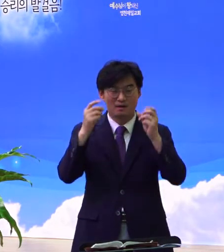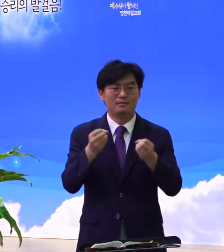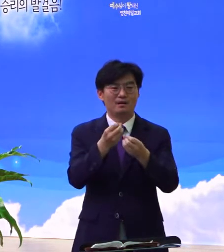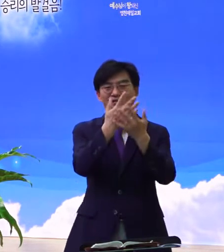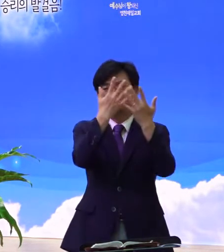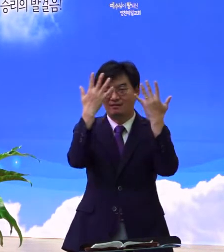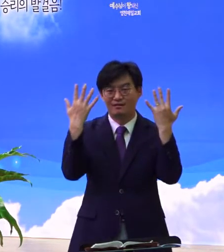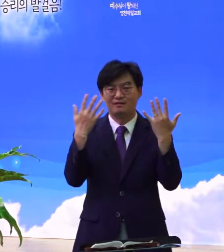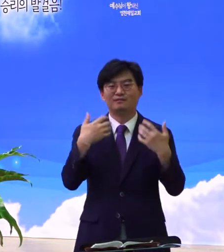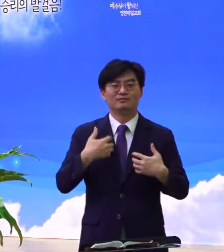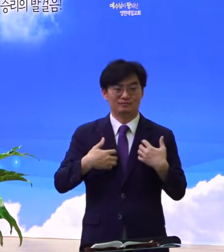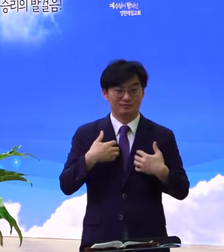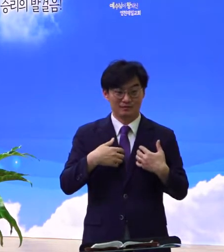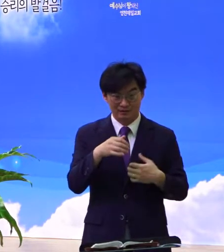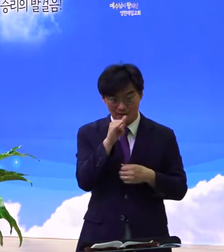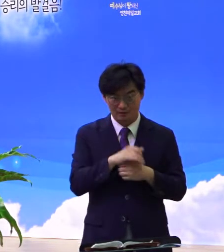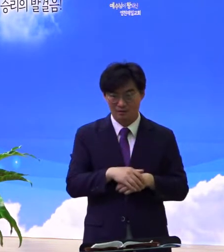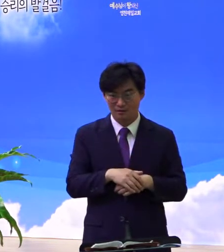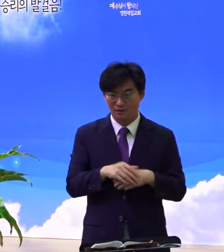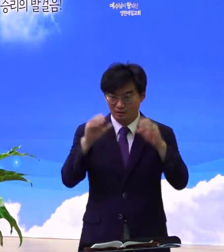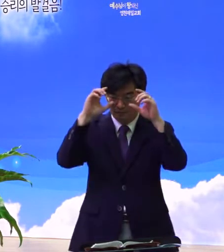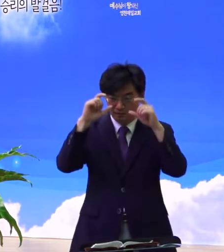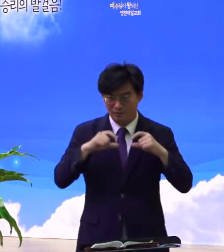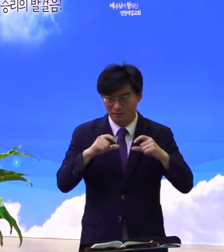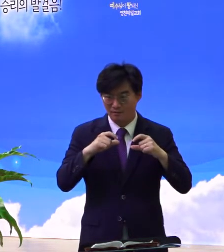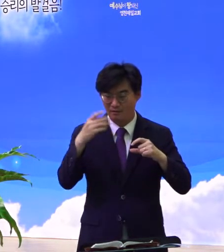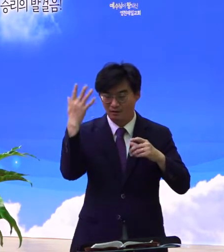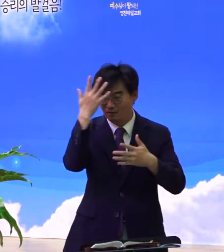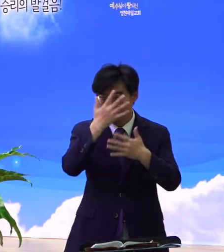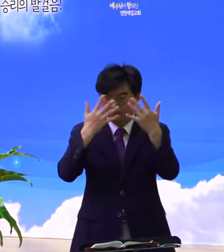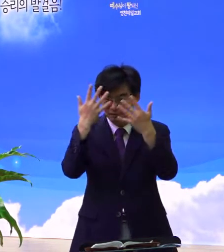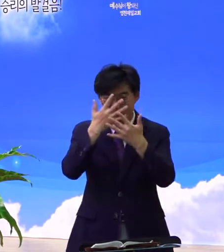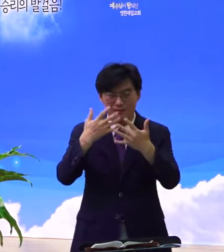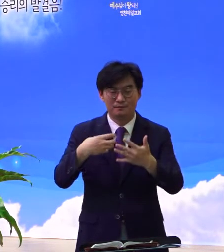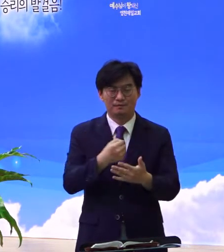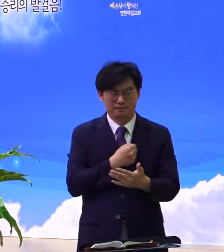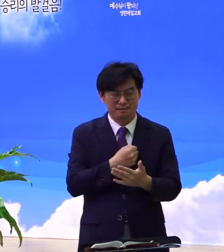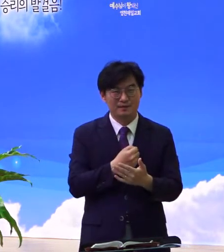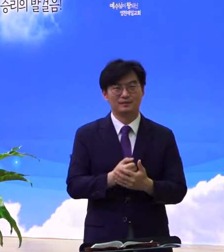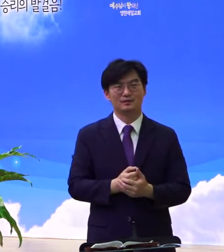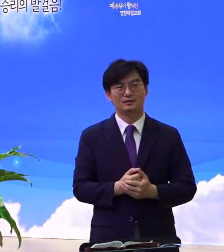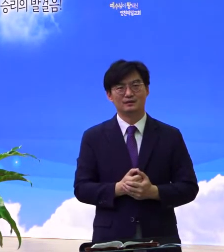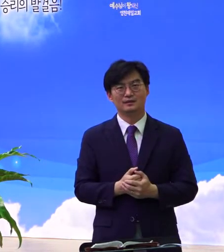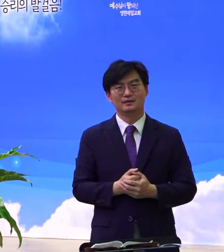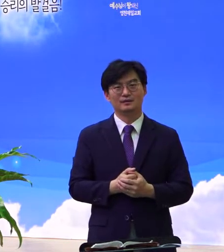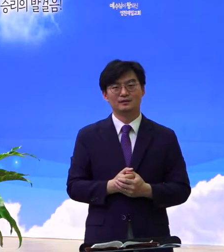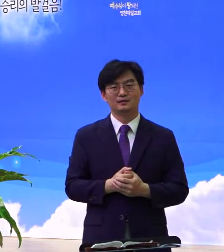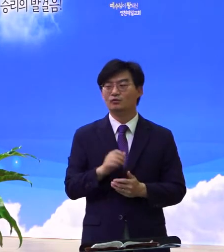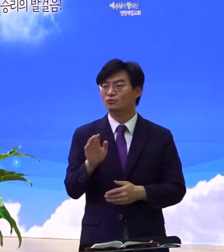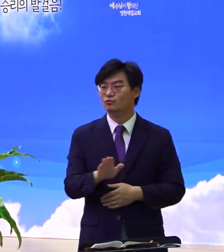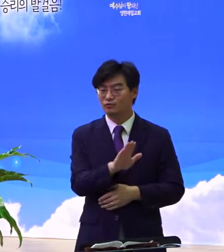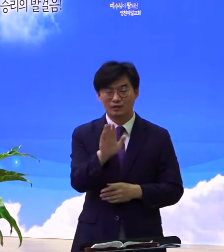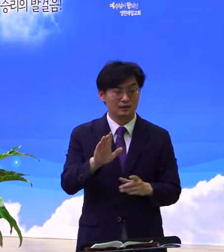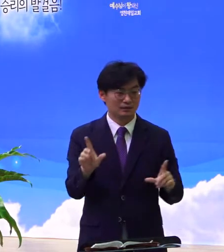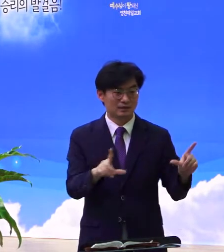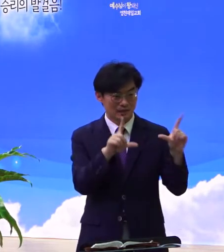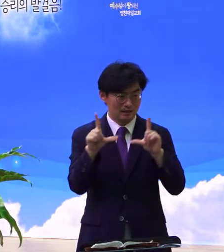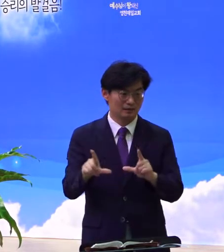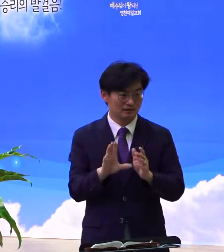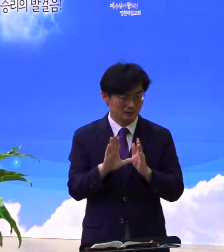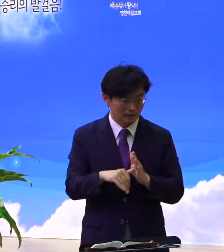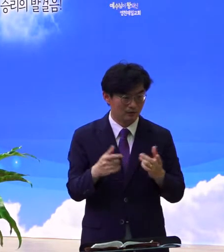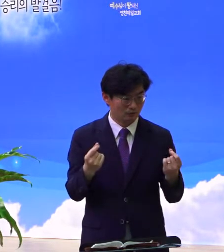마치 환한 조명이 비치듯이 밝고 선명하게 보이죠. 우리